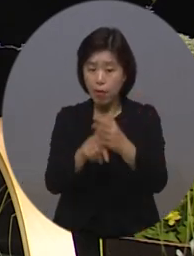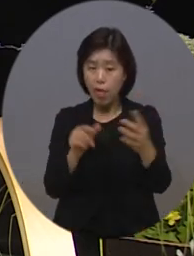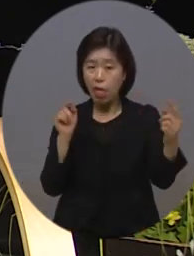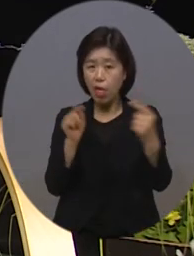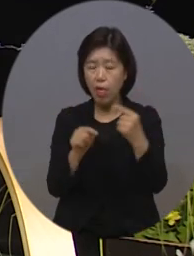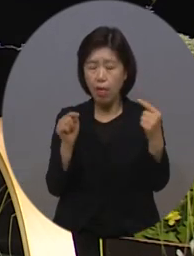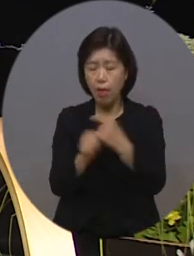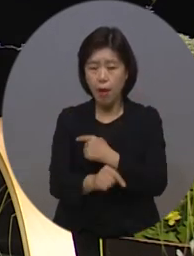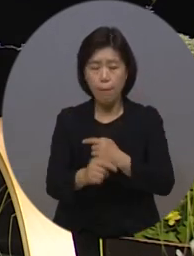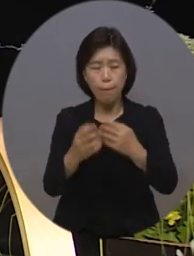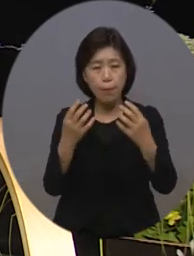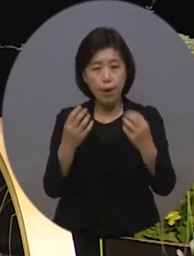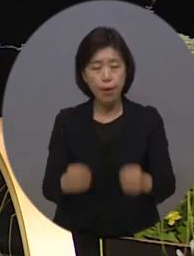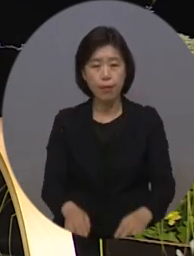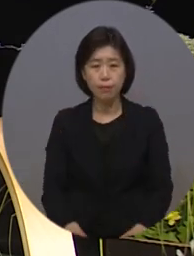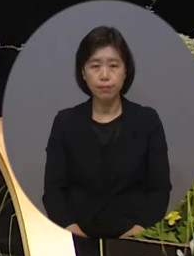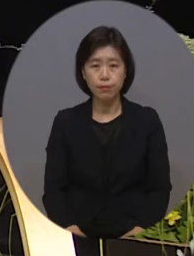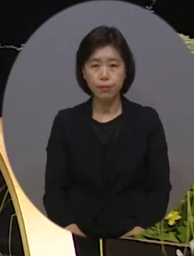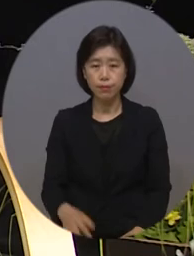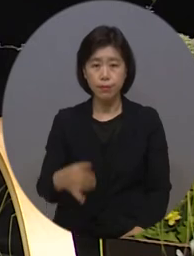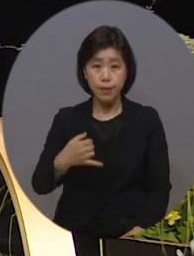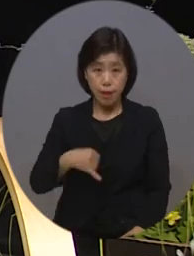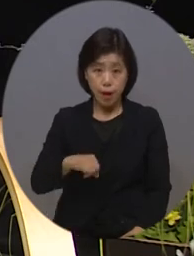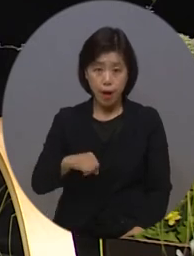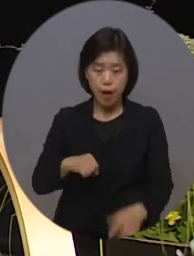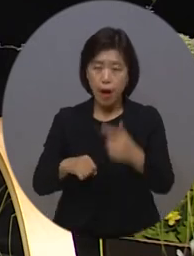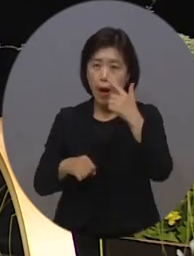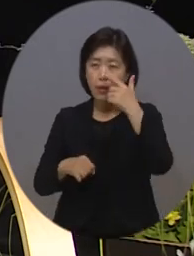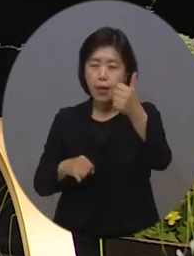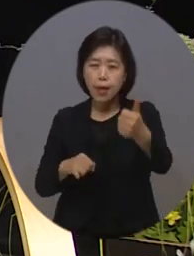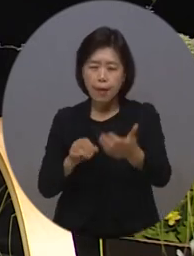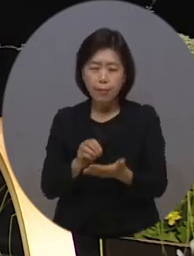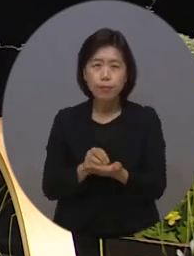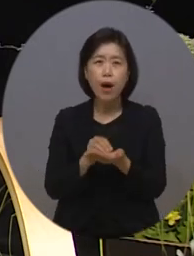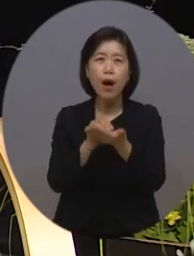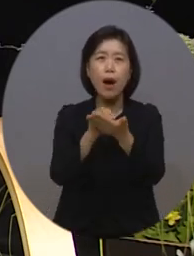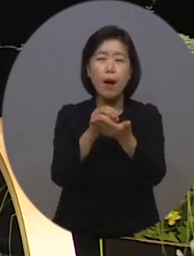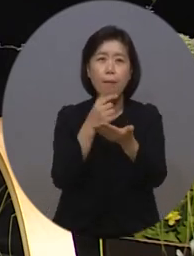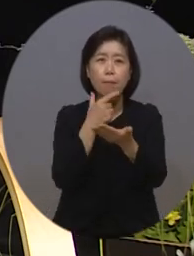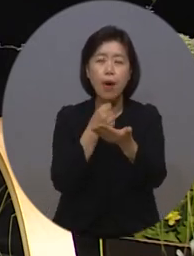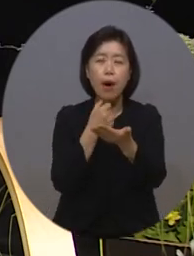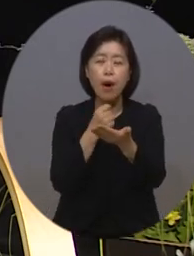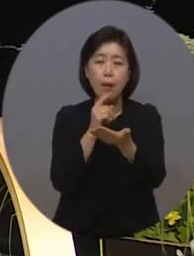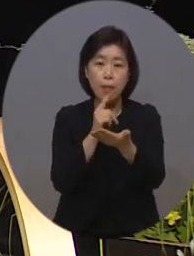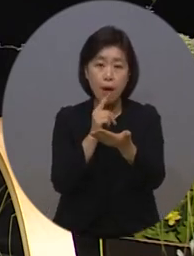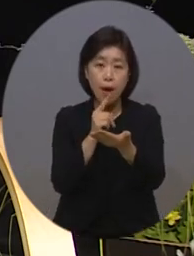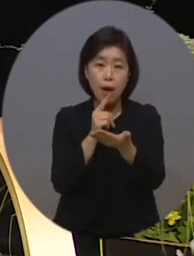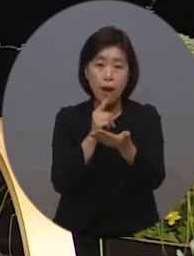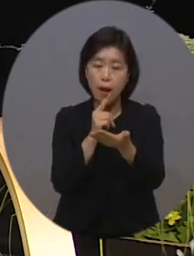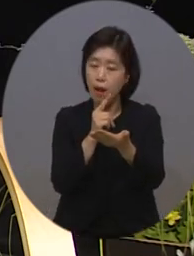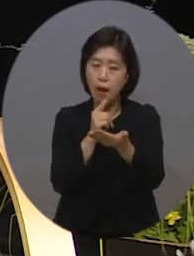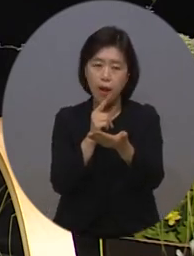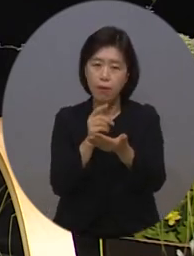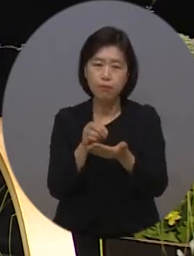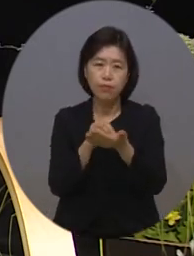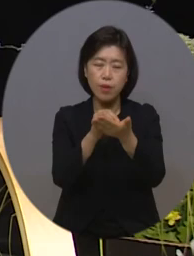그러니 자식이 아버지께 전하고자 하는 진솔한 마음은 안타깝게도 끝내 전달되지 않습니다.